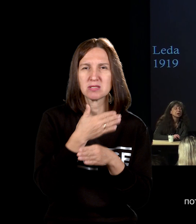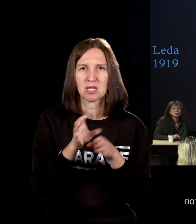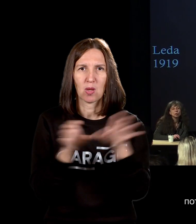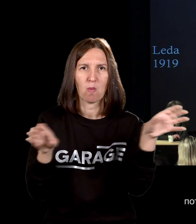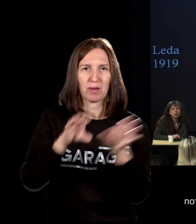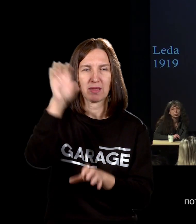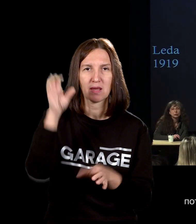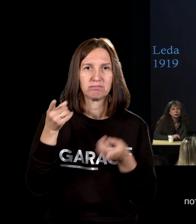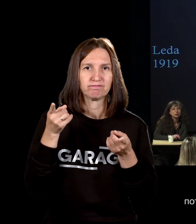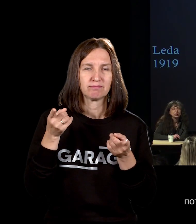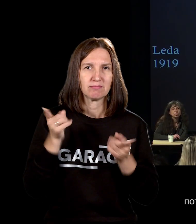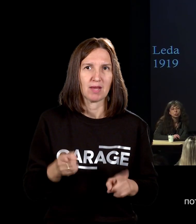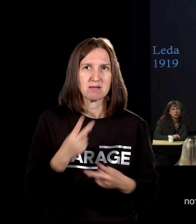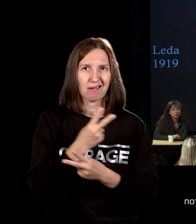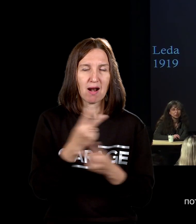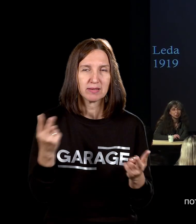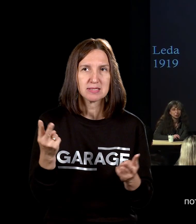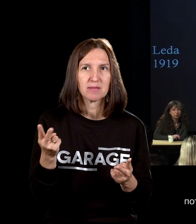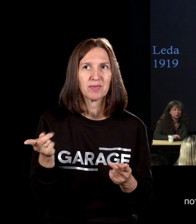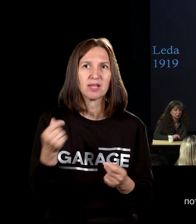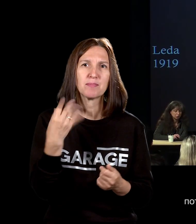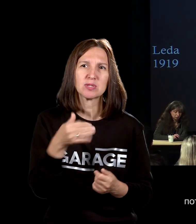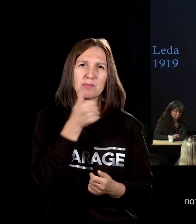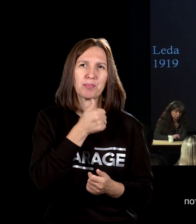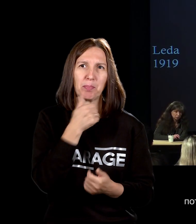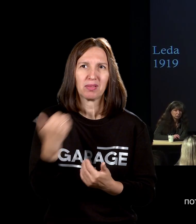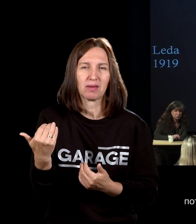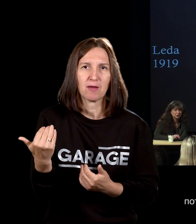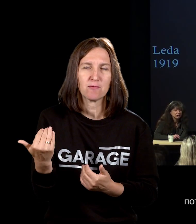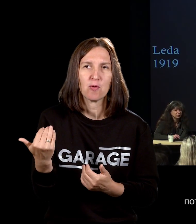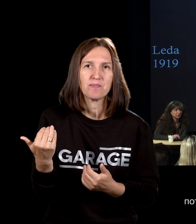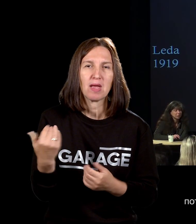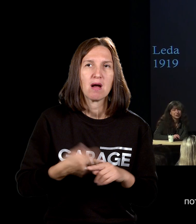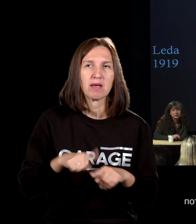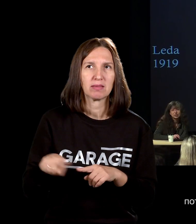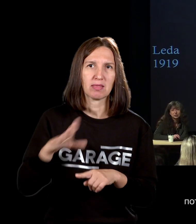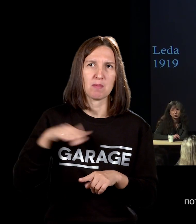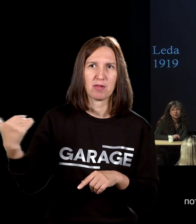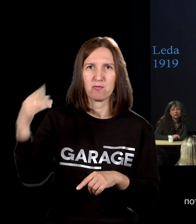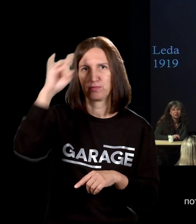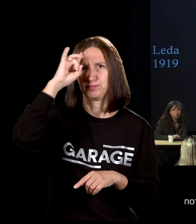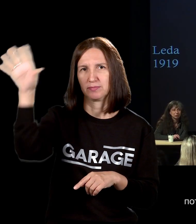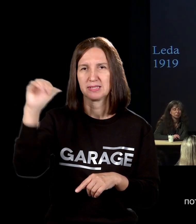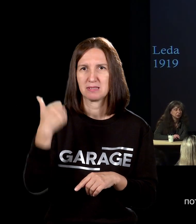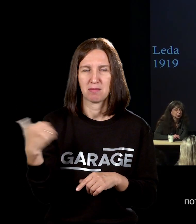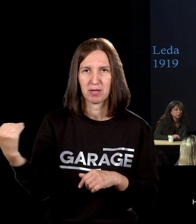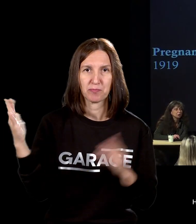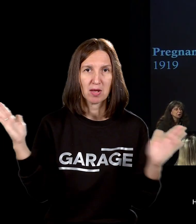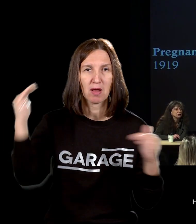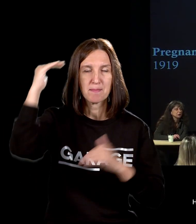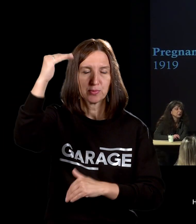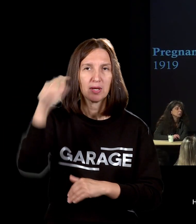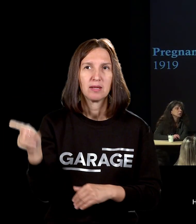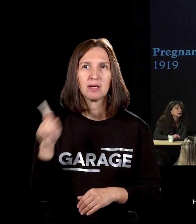Это, конечно, проба пера, потому что это не тот язык, который прославит Дикса, который сделает его как бы, еще